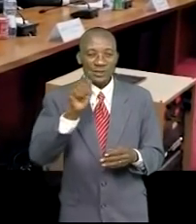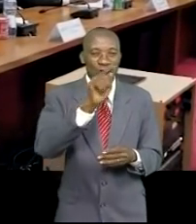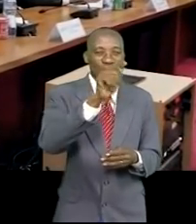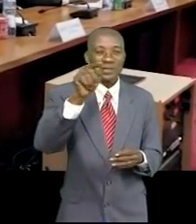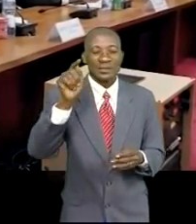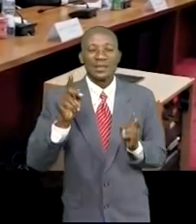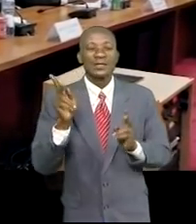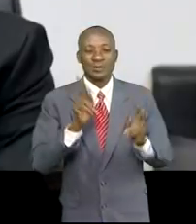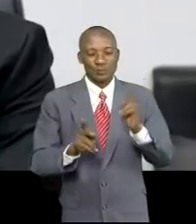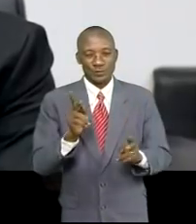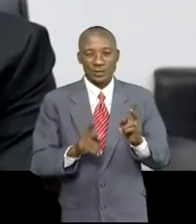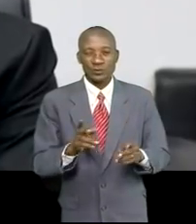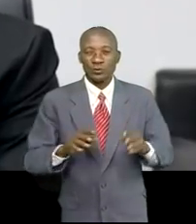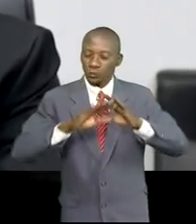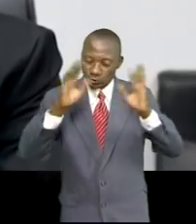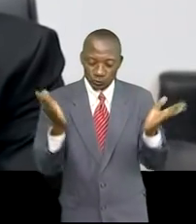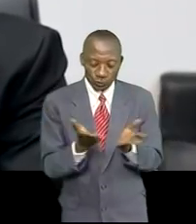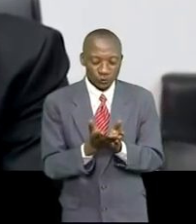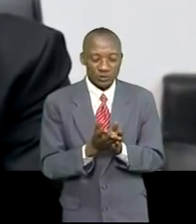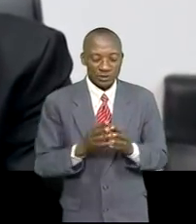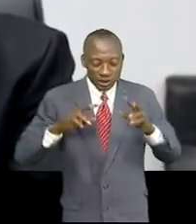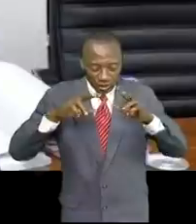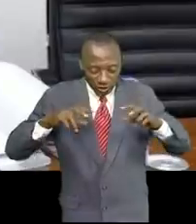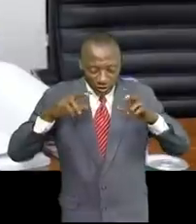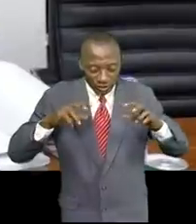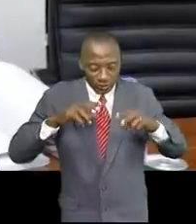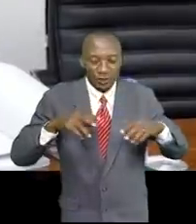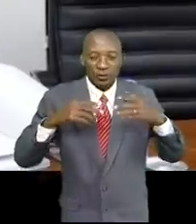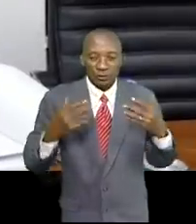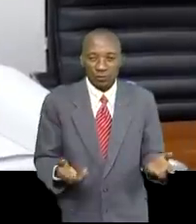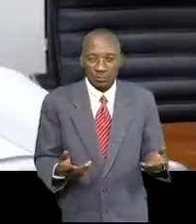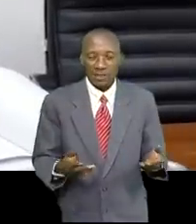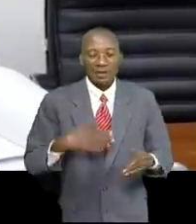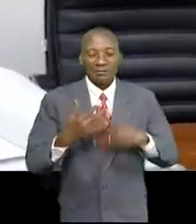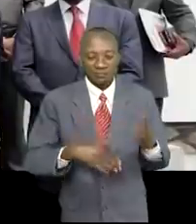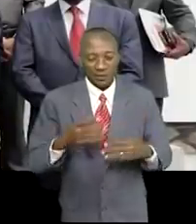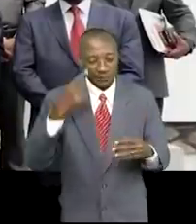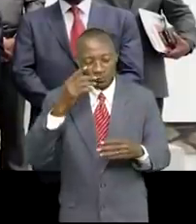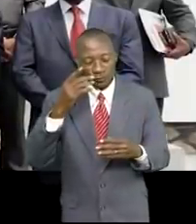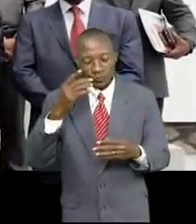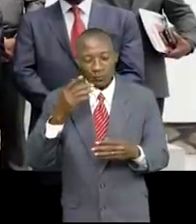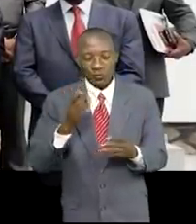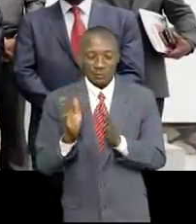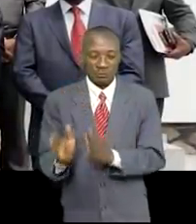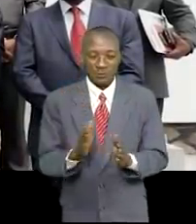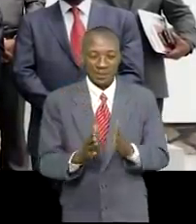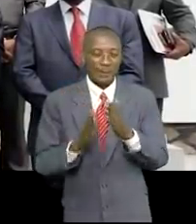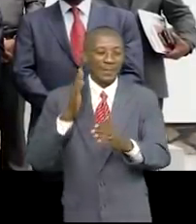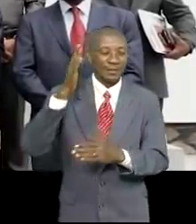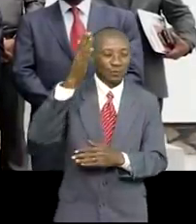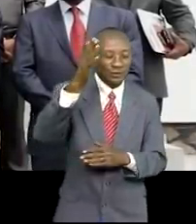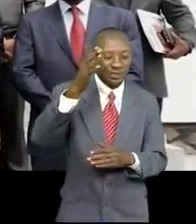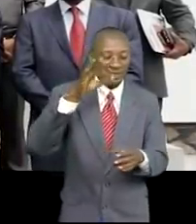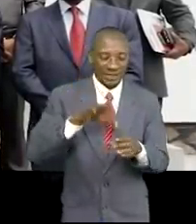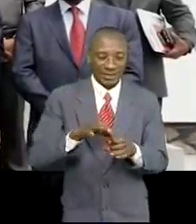des statistiques pour dégager les voies et moyens d'entamer ces processus. C'est pour cette raison très principalement que son Excellence Monsieur le